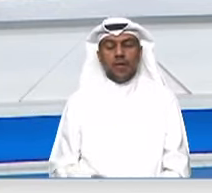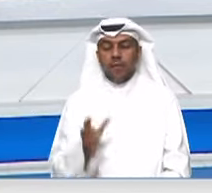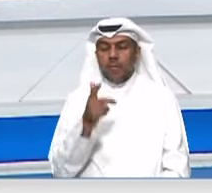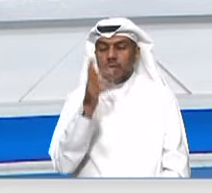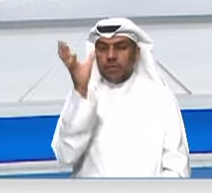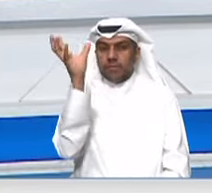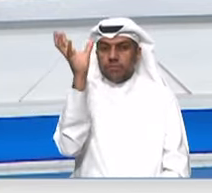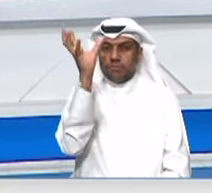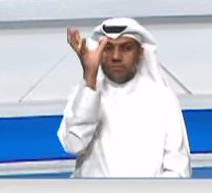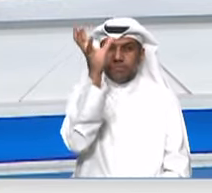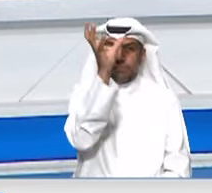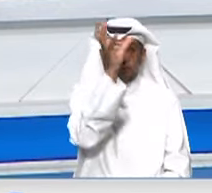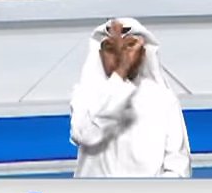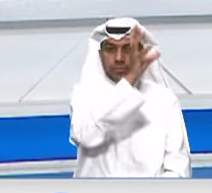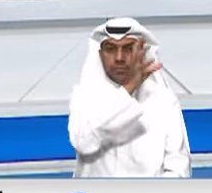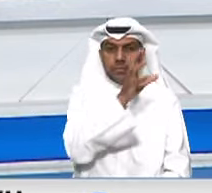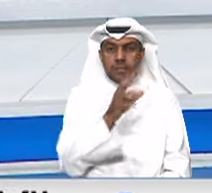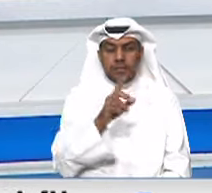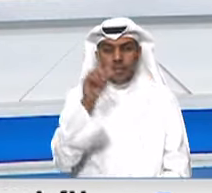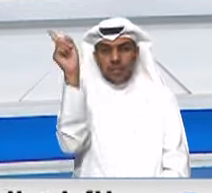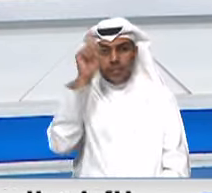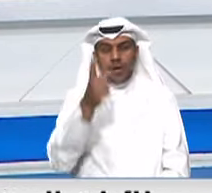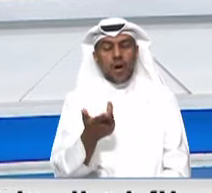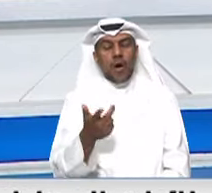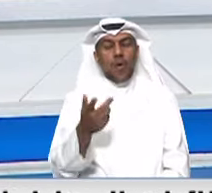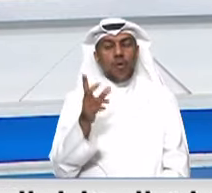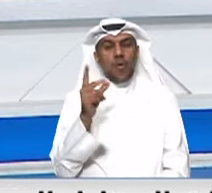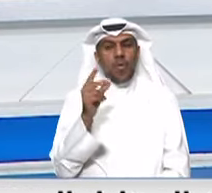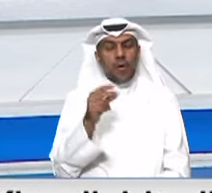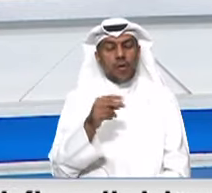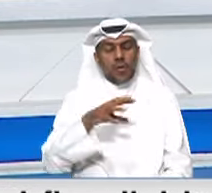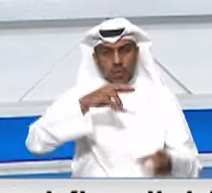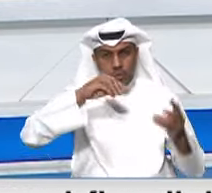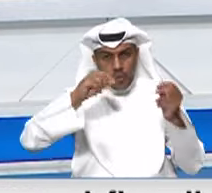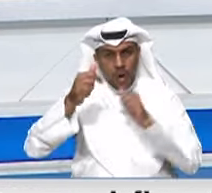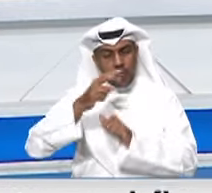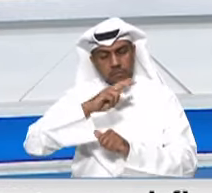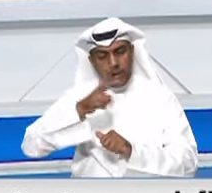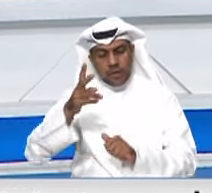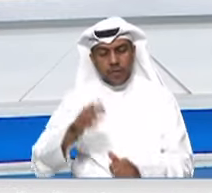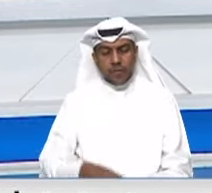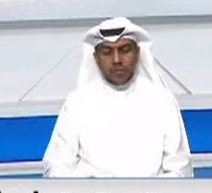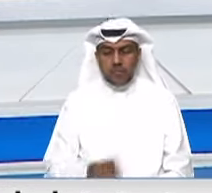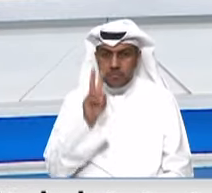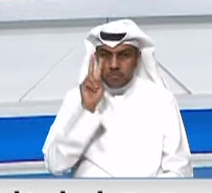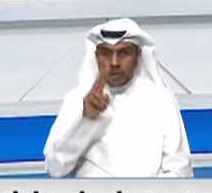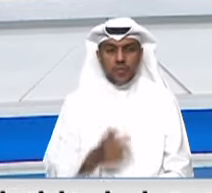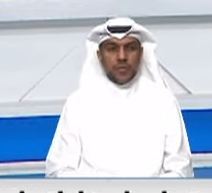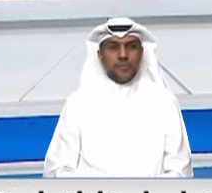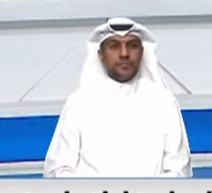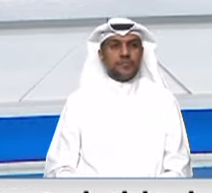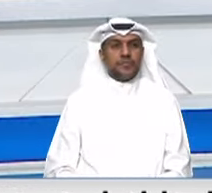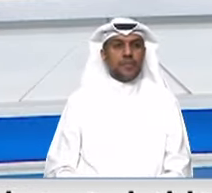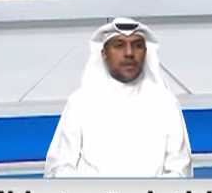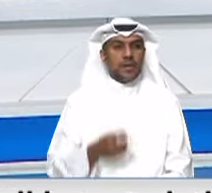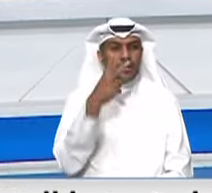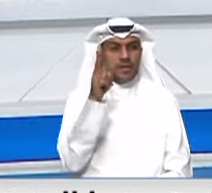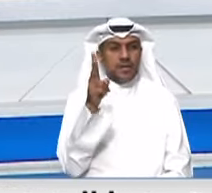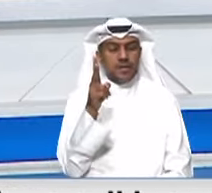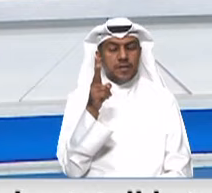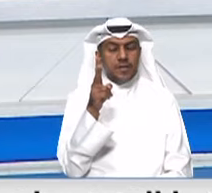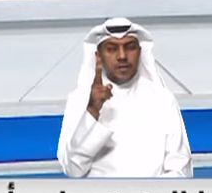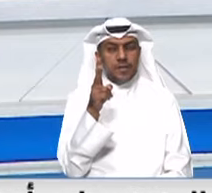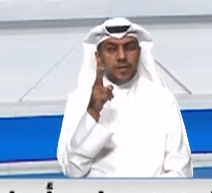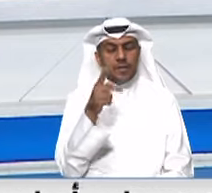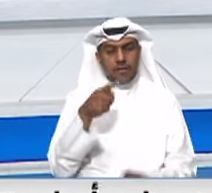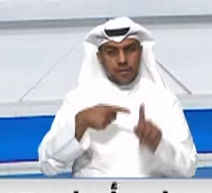في المناطق الصحراوية تؤدي لإثارة الغبار وانخفاض مدى الرؤية الأفقية. درجات الحرارة متفاوتة ما بين 20 درجة مئوية في